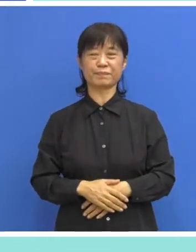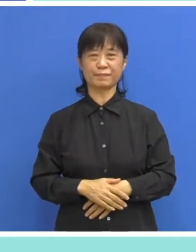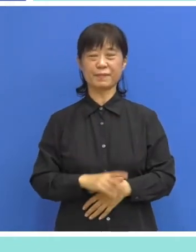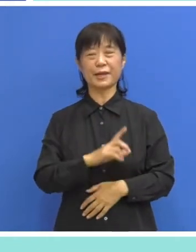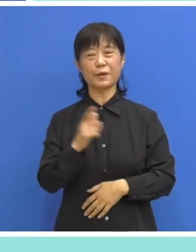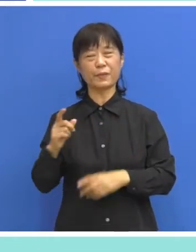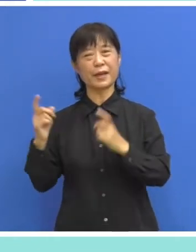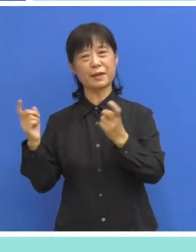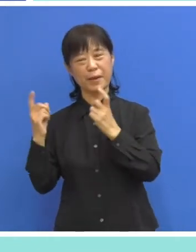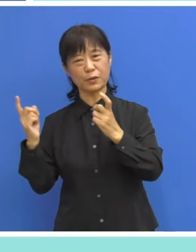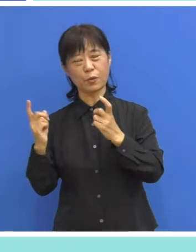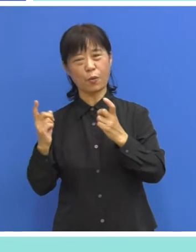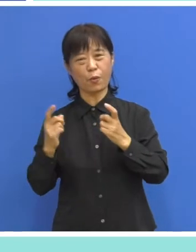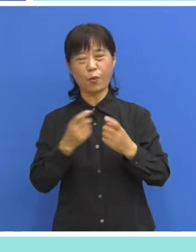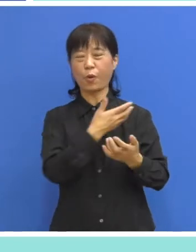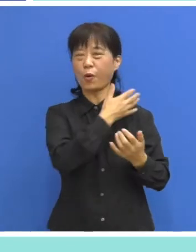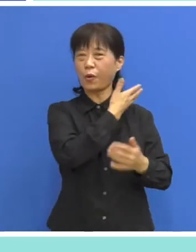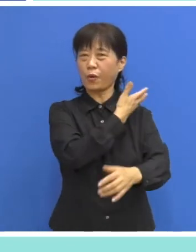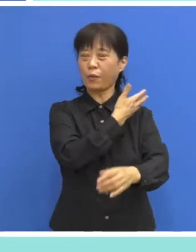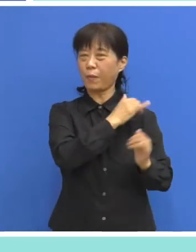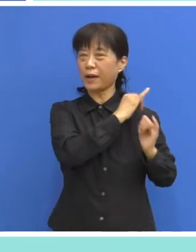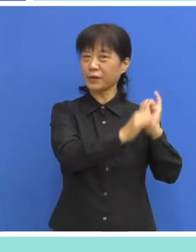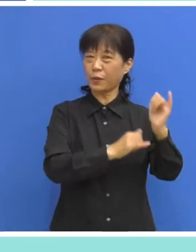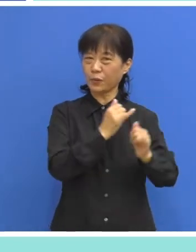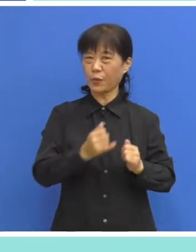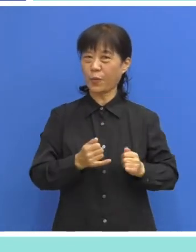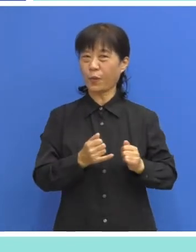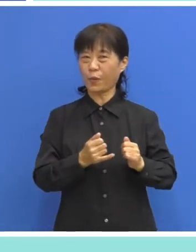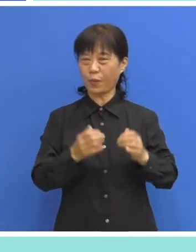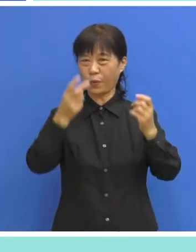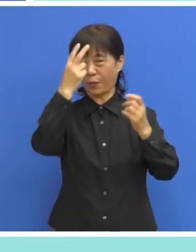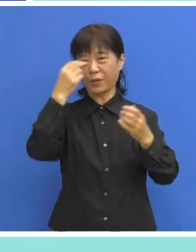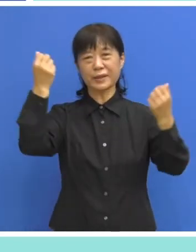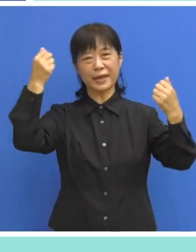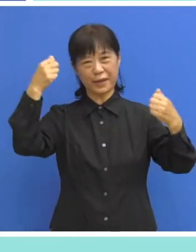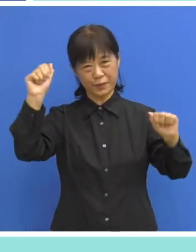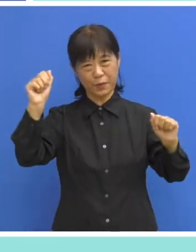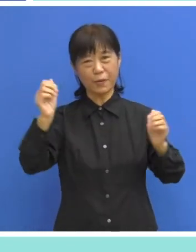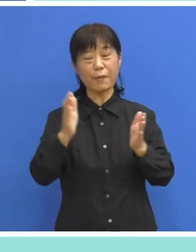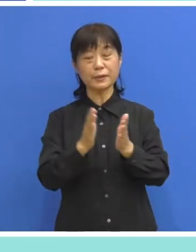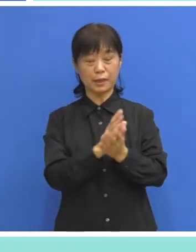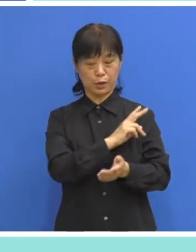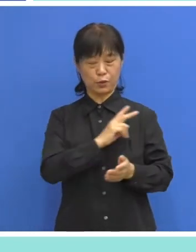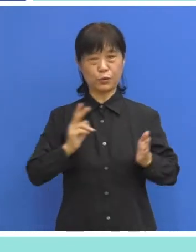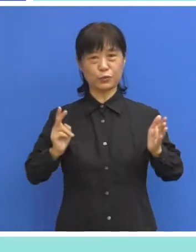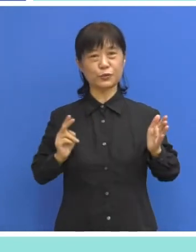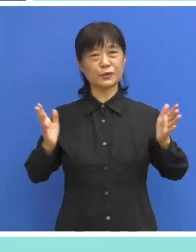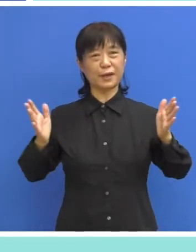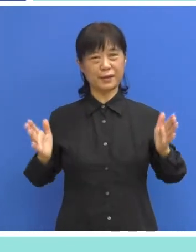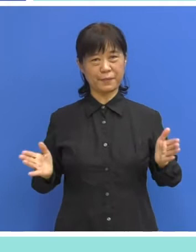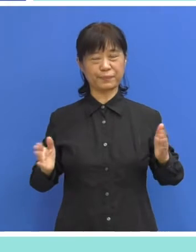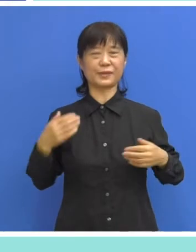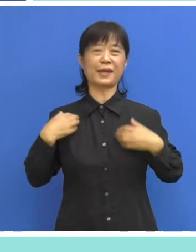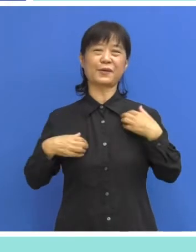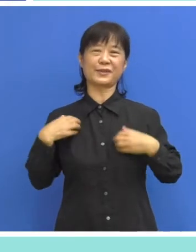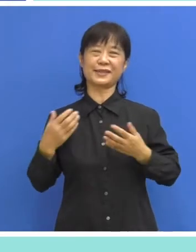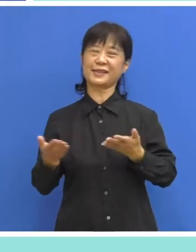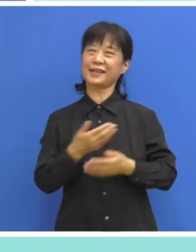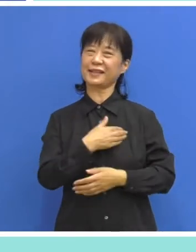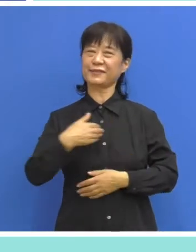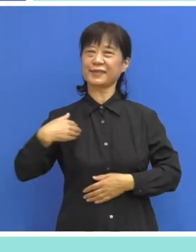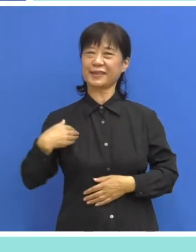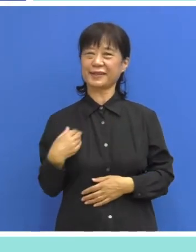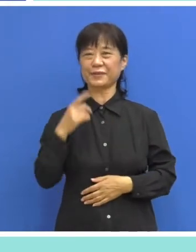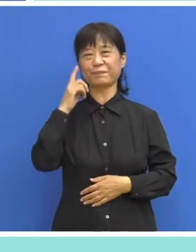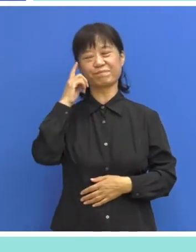たは郷土芸能、まあ大村市のですね、そういったことも合わせて2日間両日楽しんでいただけるのではないかというふうに